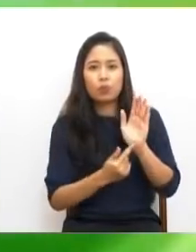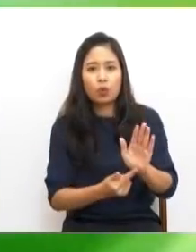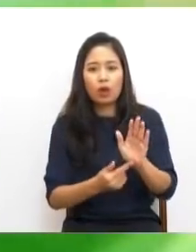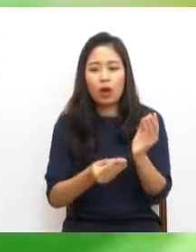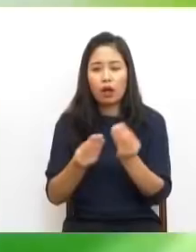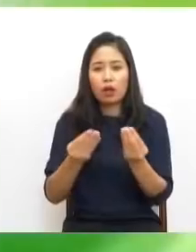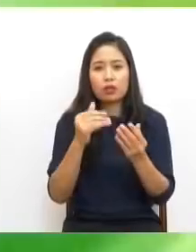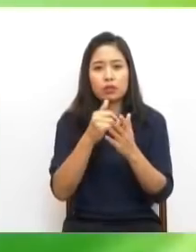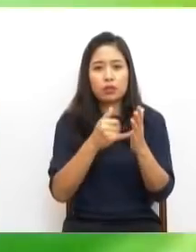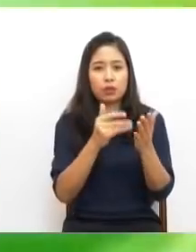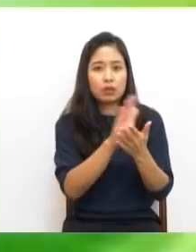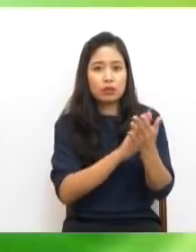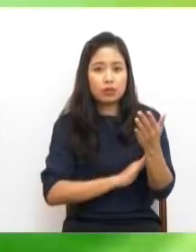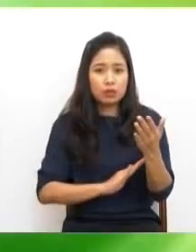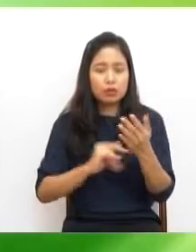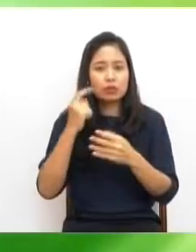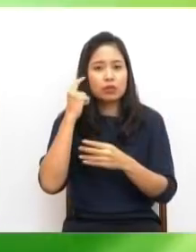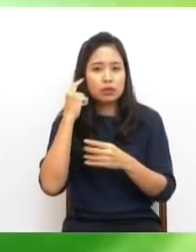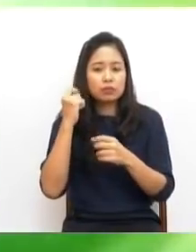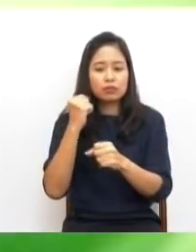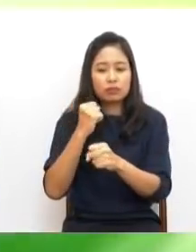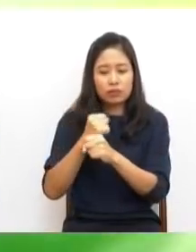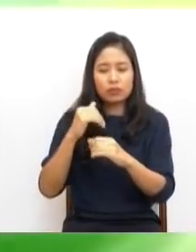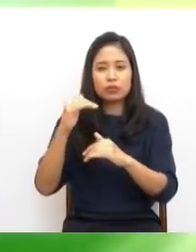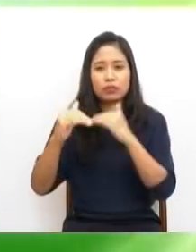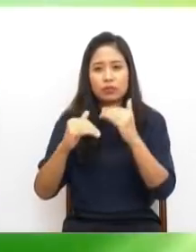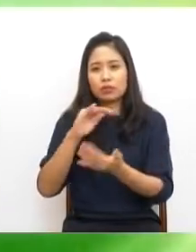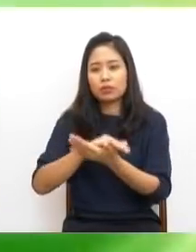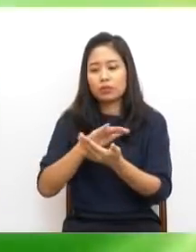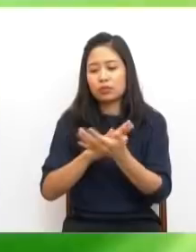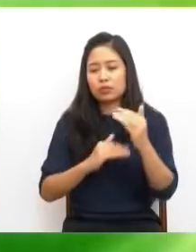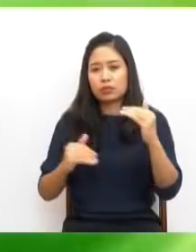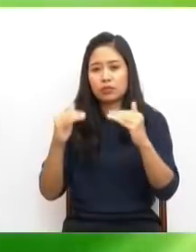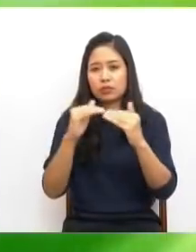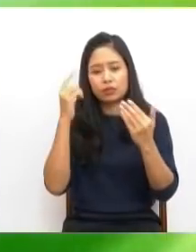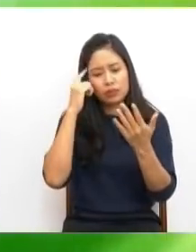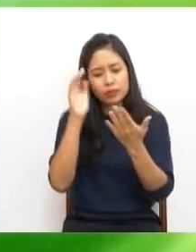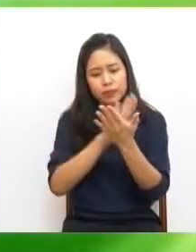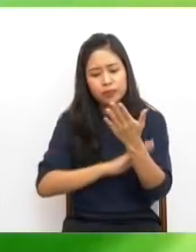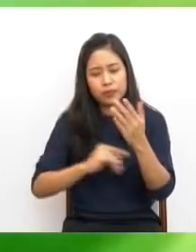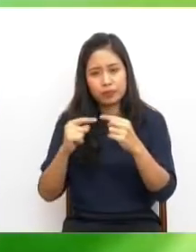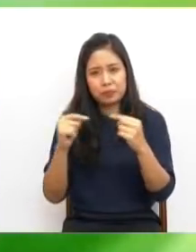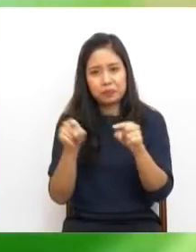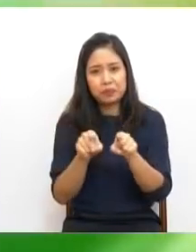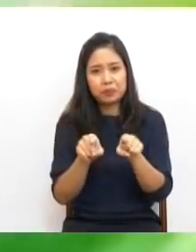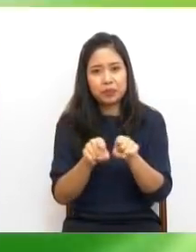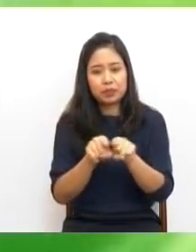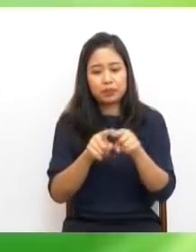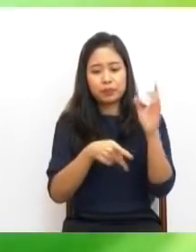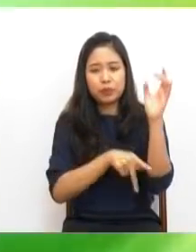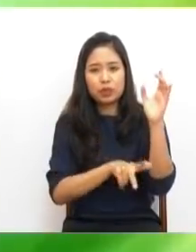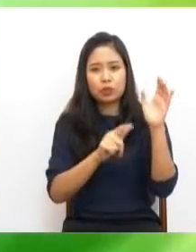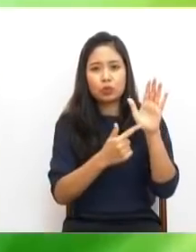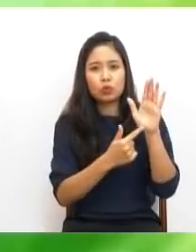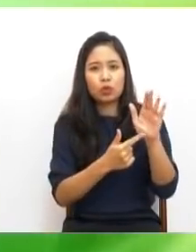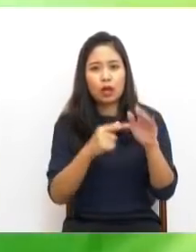าถ้าถึงขั้นหนึ่งเราได้ข้อมูลที่เพียงพอนะจากพื้นที่แล้วเนี่ยก็จะเสนอท่านรัฐมนตรีได้พิจ